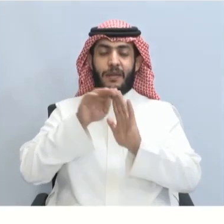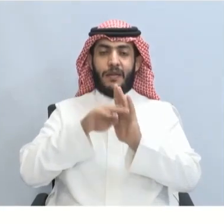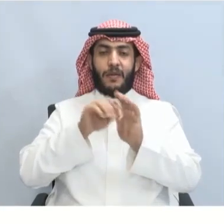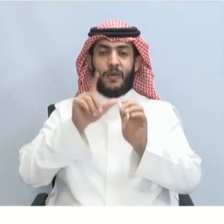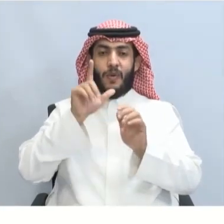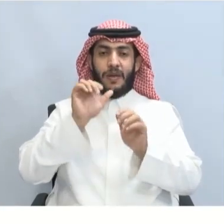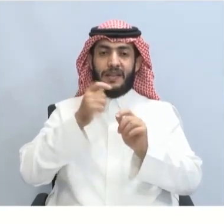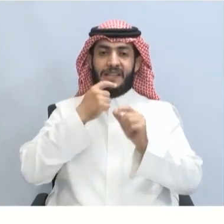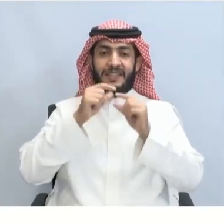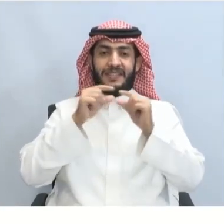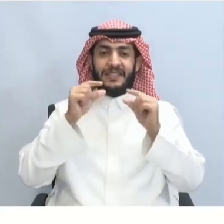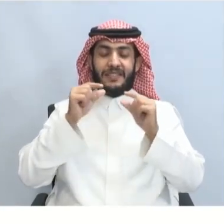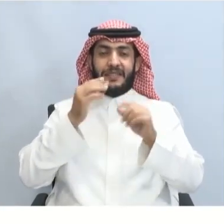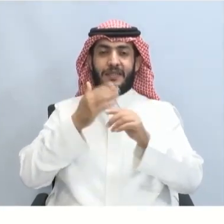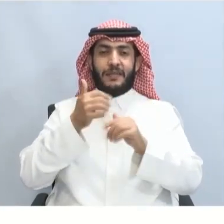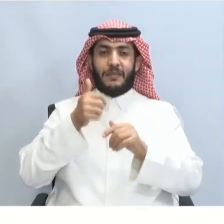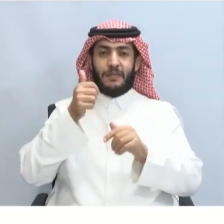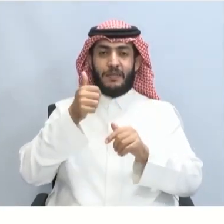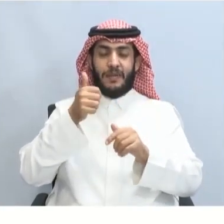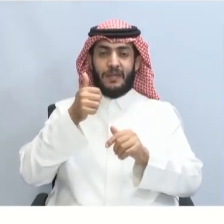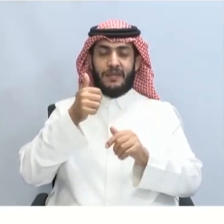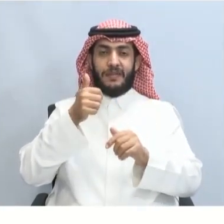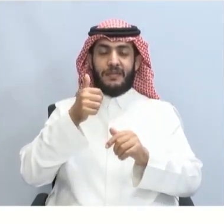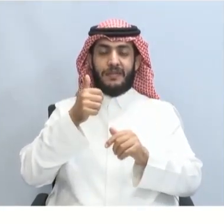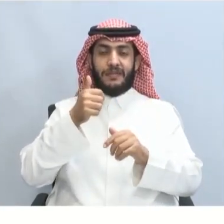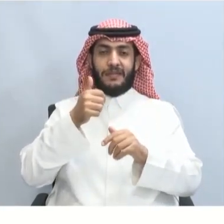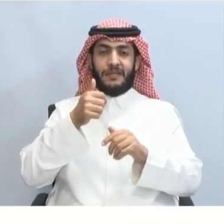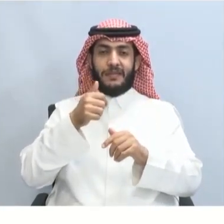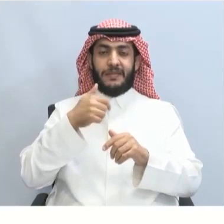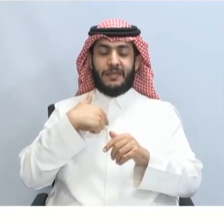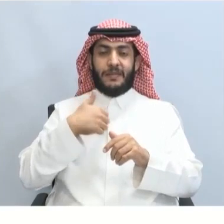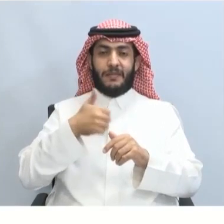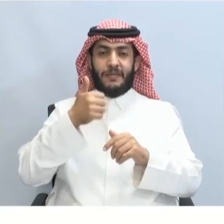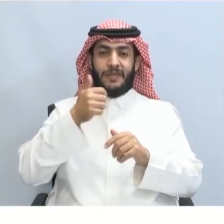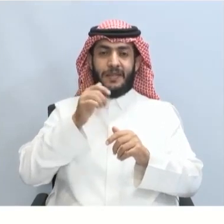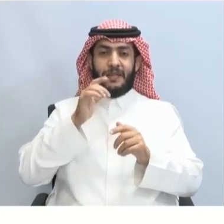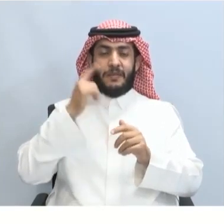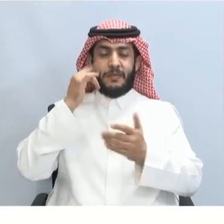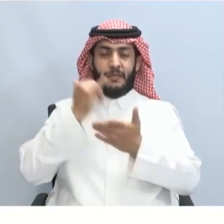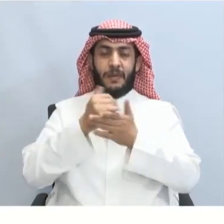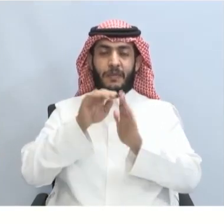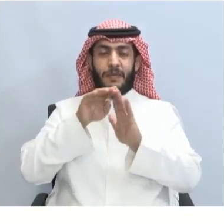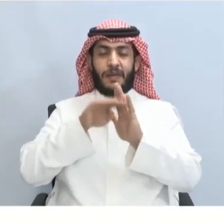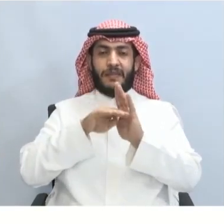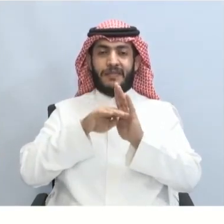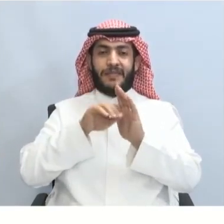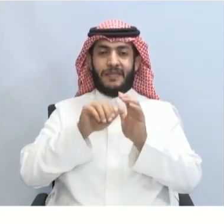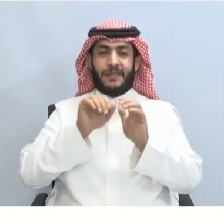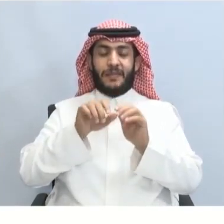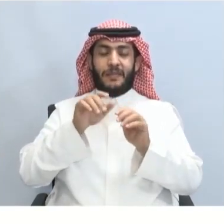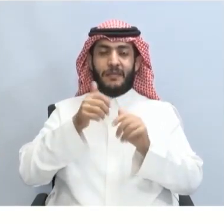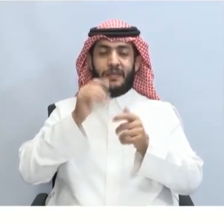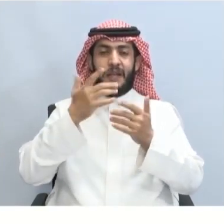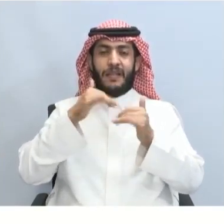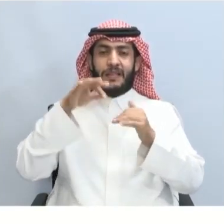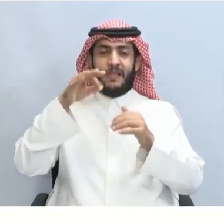بلغه اتش تي ام ال على الرغم من امكانيات امكانيه التحكم في برنامج اتش تي ام ال في